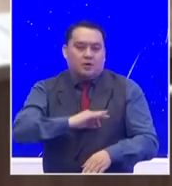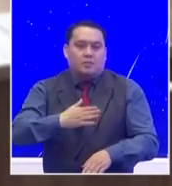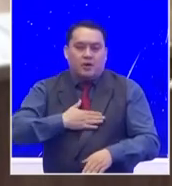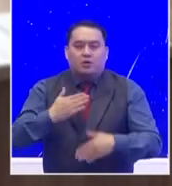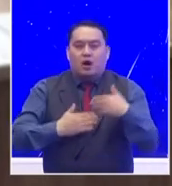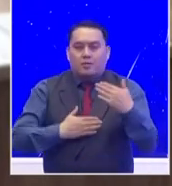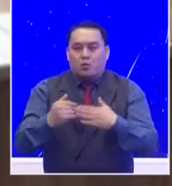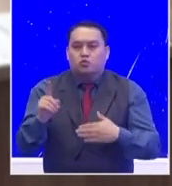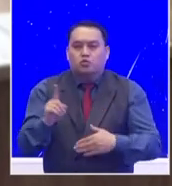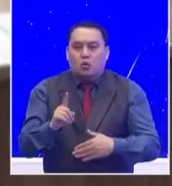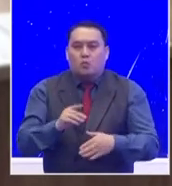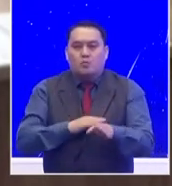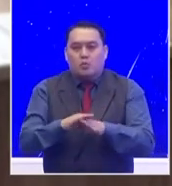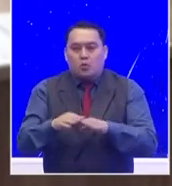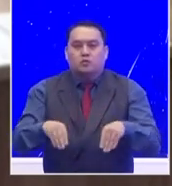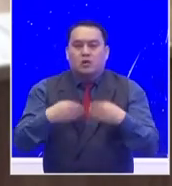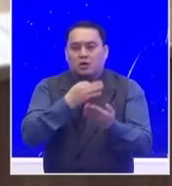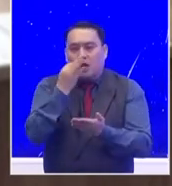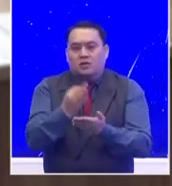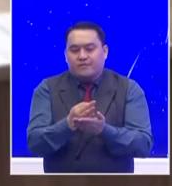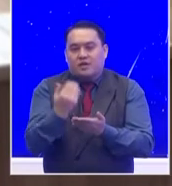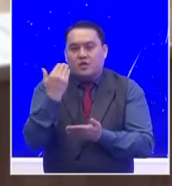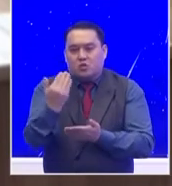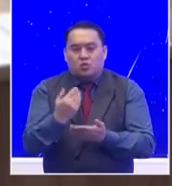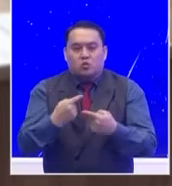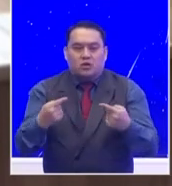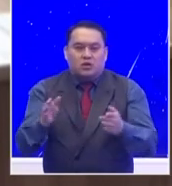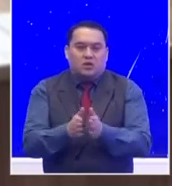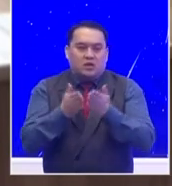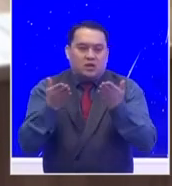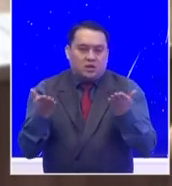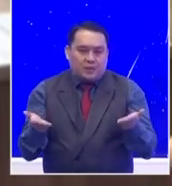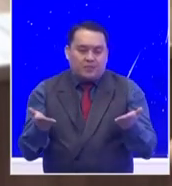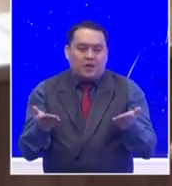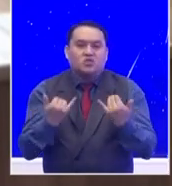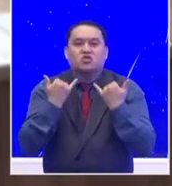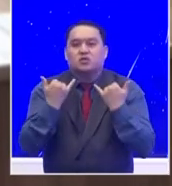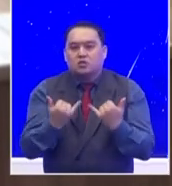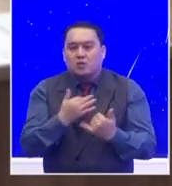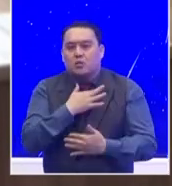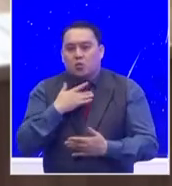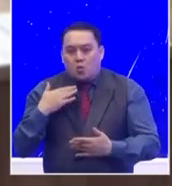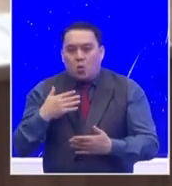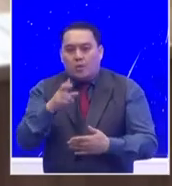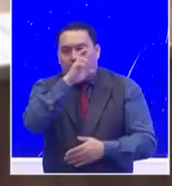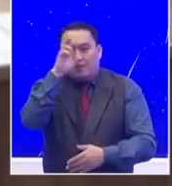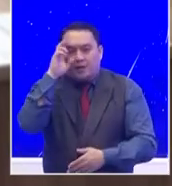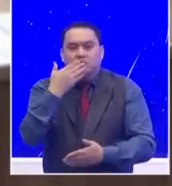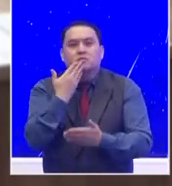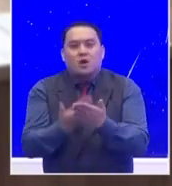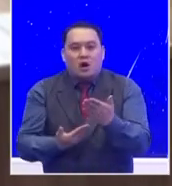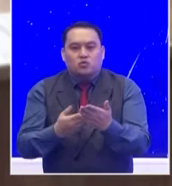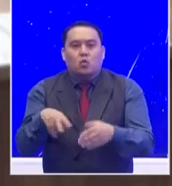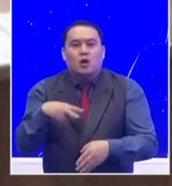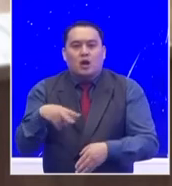работе, чтобы я могла полноценно дать ответ о содержании той или иной книги. Потому что уже сейчас многие читатели библиотеки спрашивают